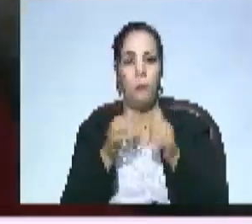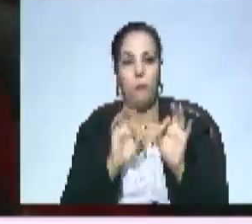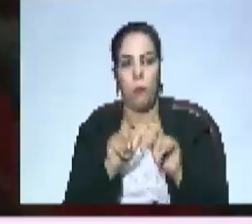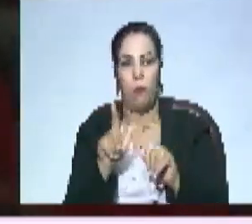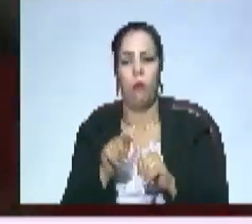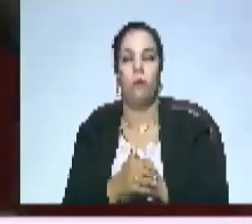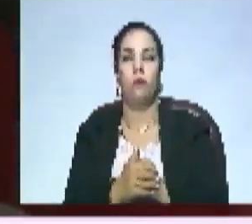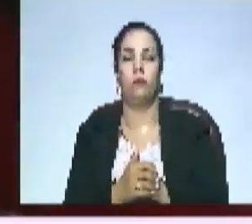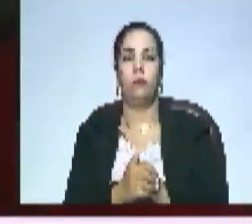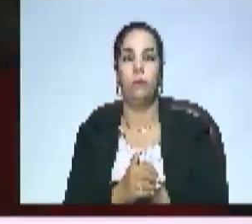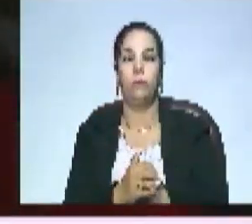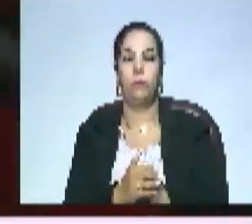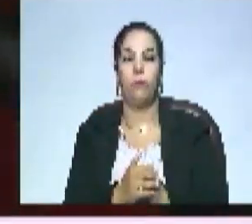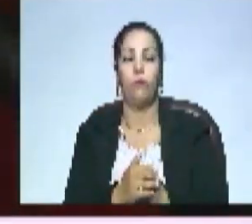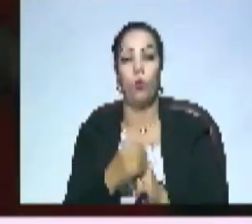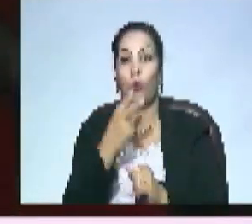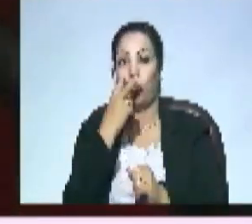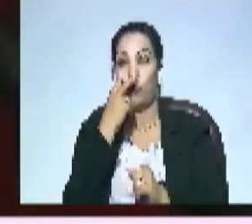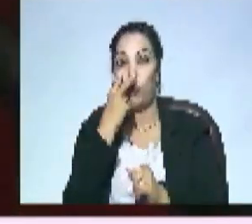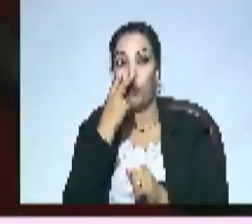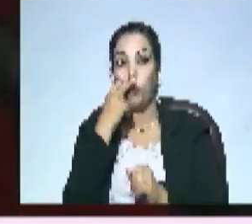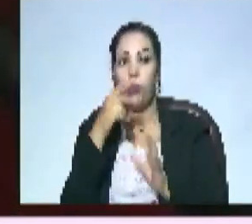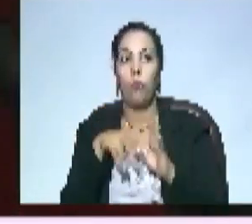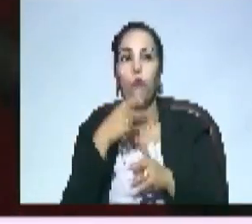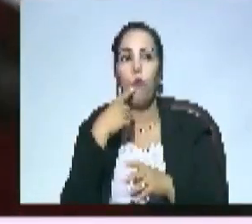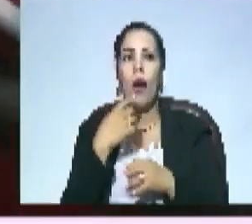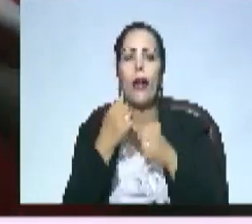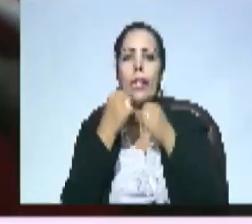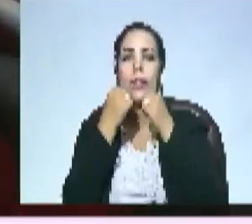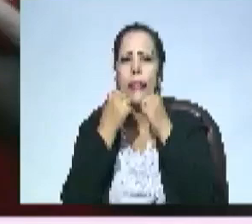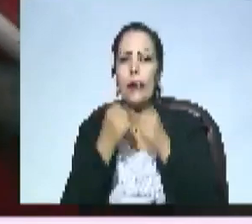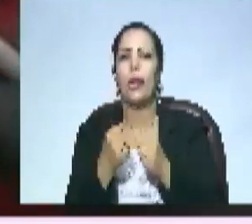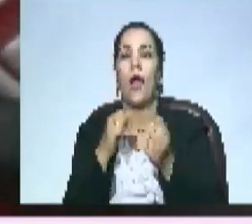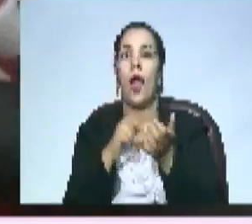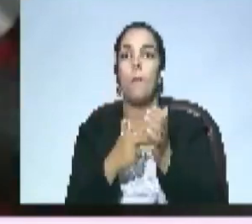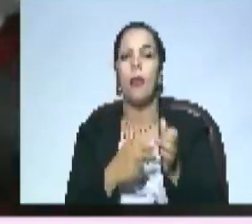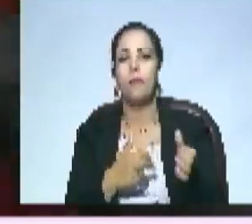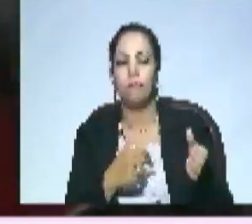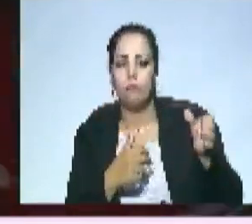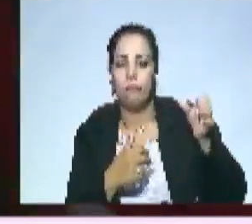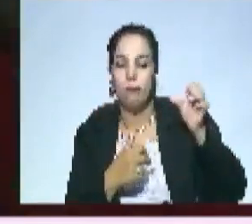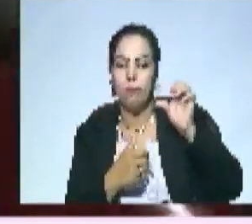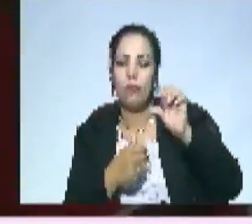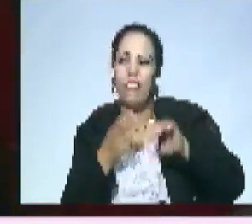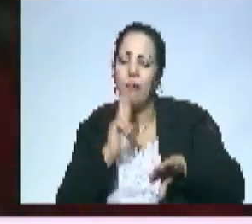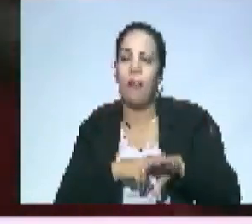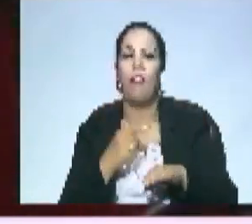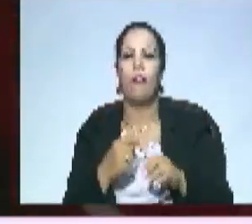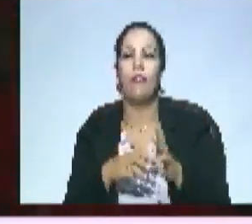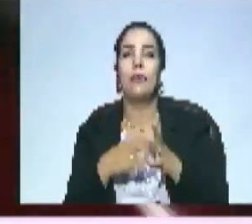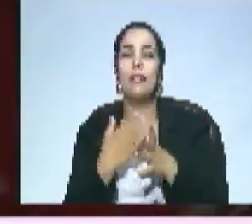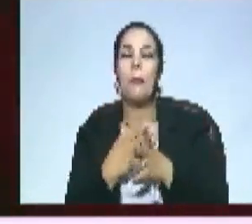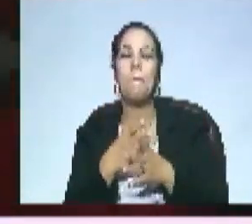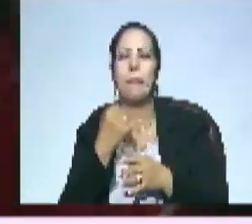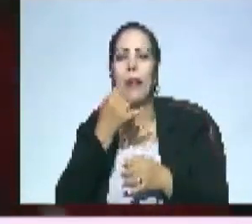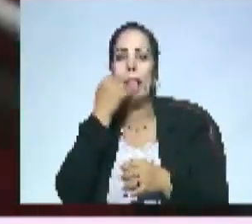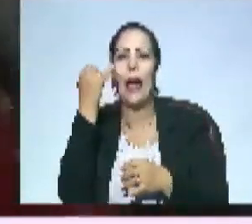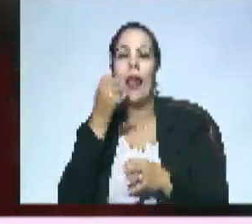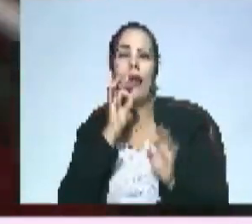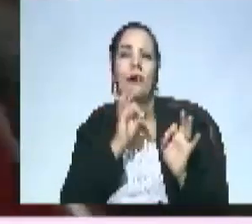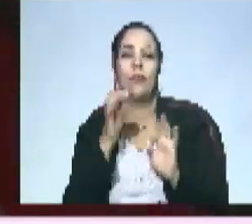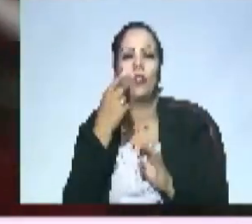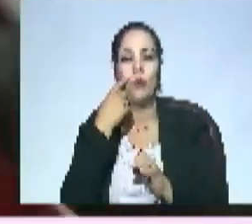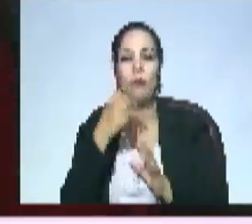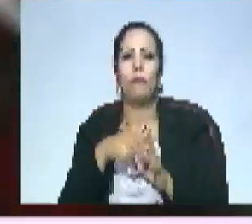كده ف بصي بقى القوام بقى تقيل فاحنا هنزود شويه كده نخليه كريمي شويه كده